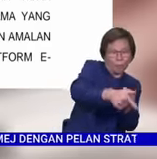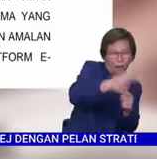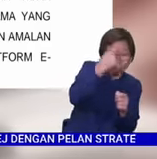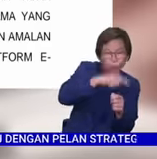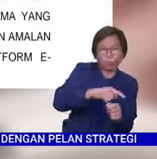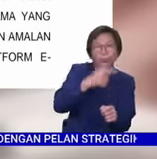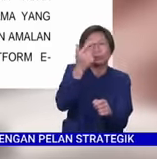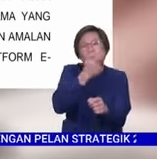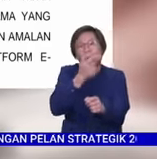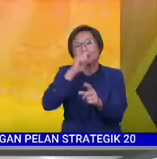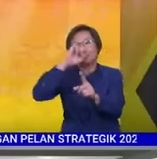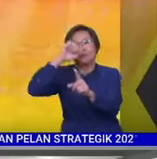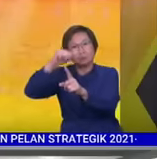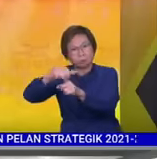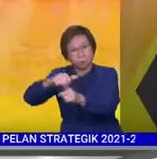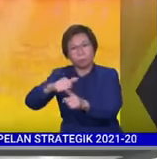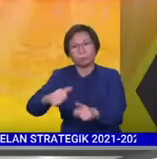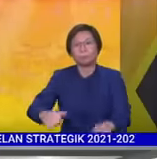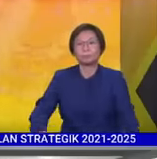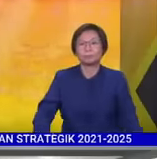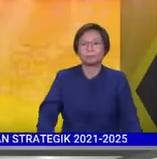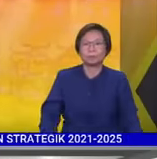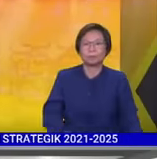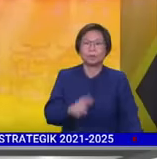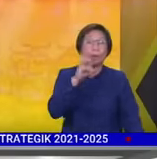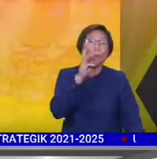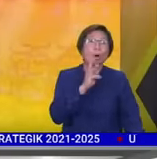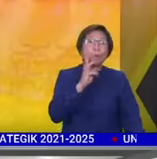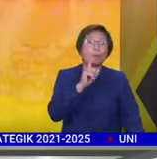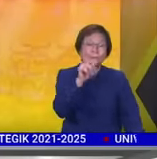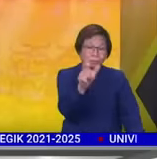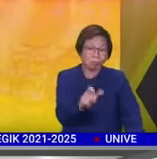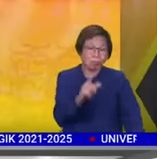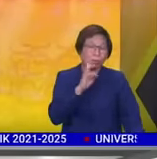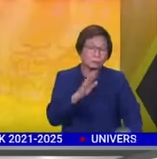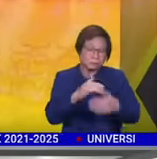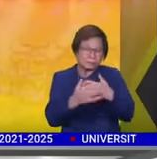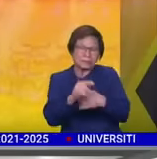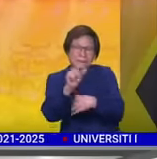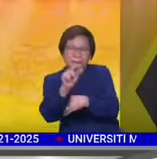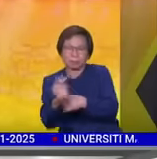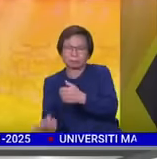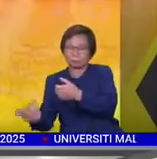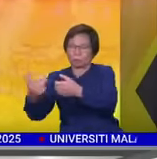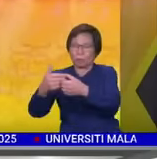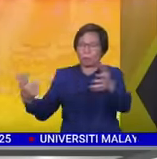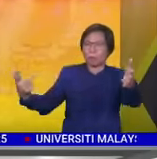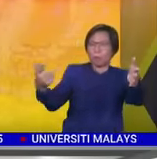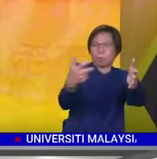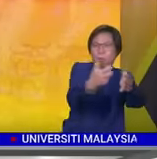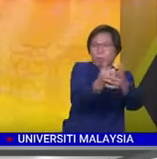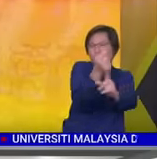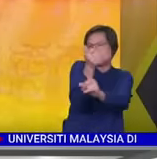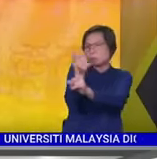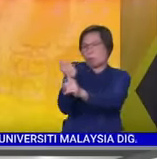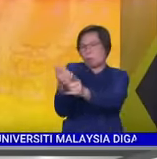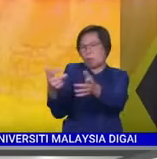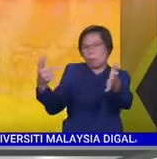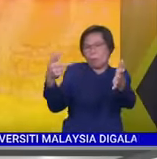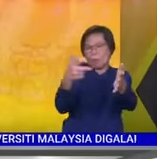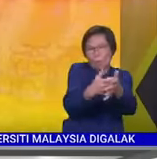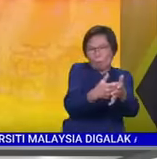bagi menyala ditipu by seorang wanita mengalami cedera ringan selepas terlibat dalam kemalangan Kediri